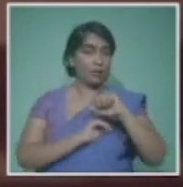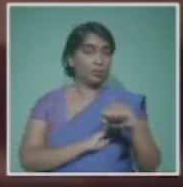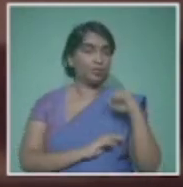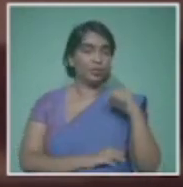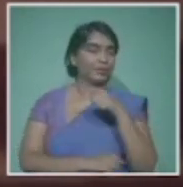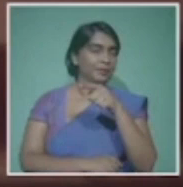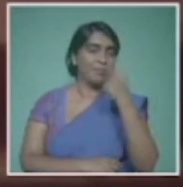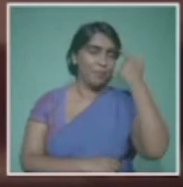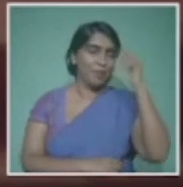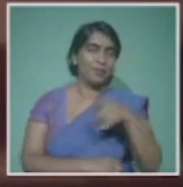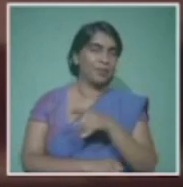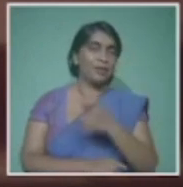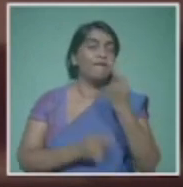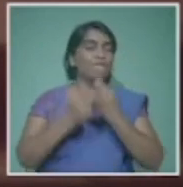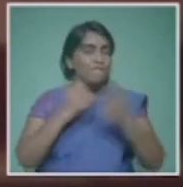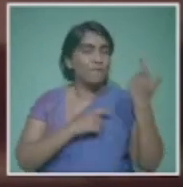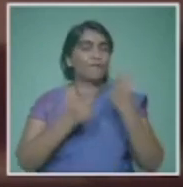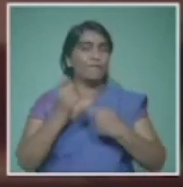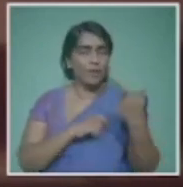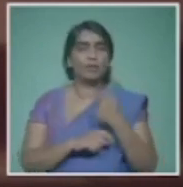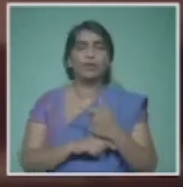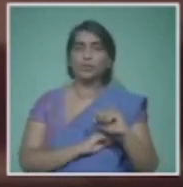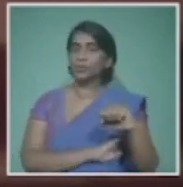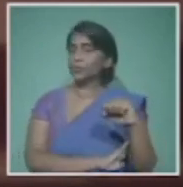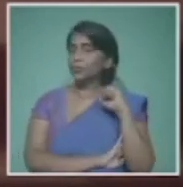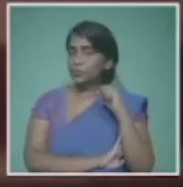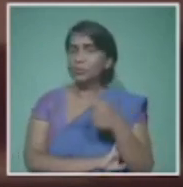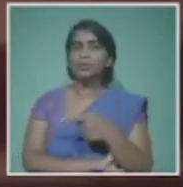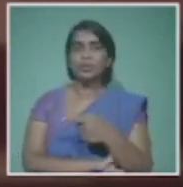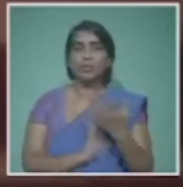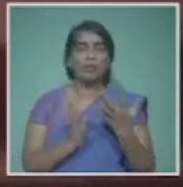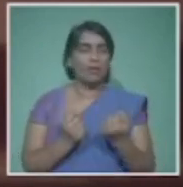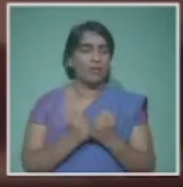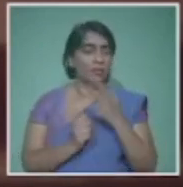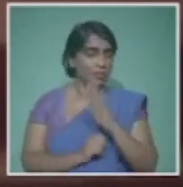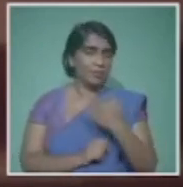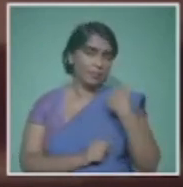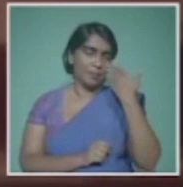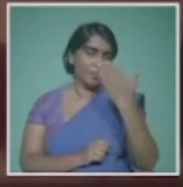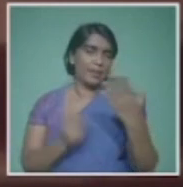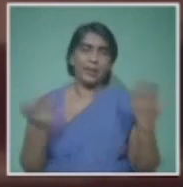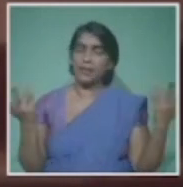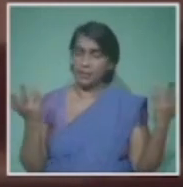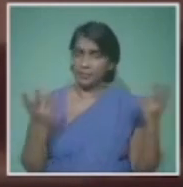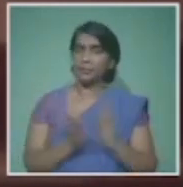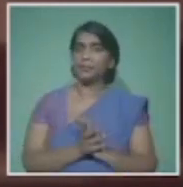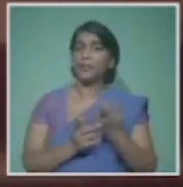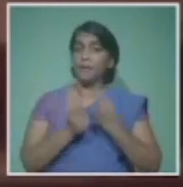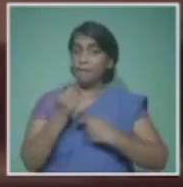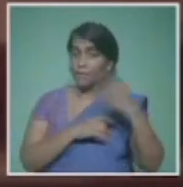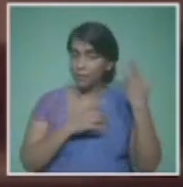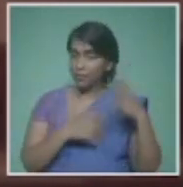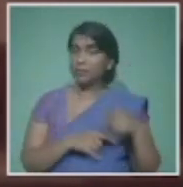me, mewa bikunla dah, mewa shakti mat kiri me, awasita ayat tienna kita apat painnya, bikunla dah